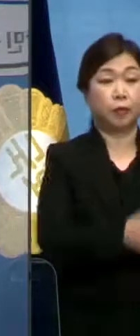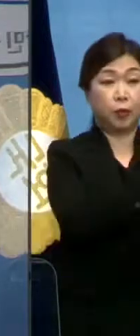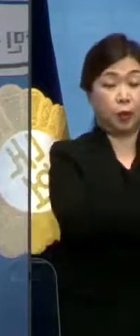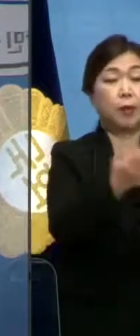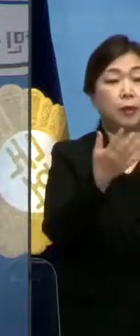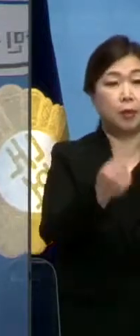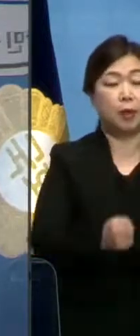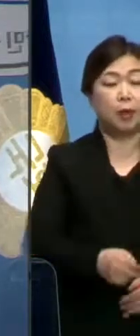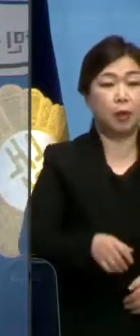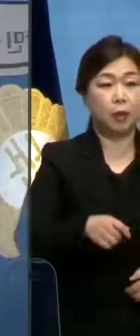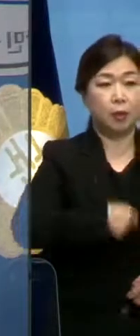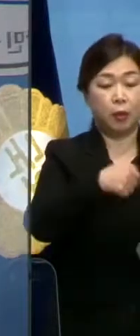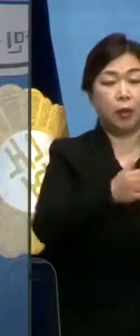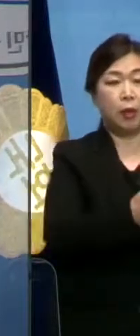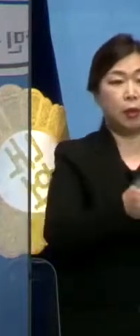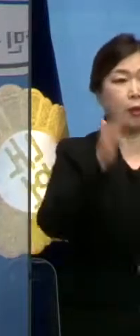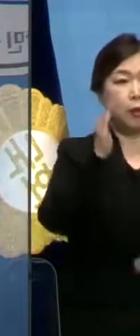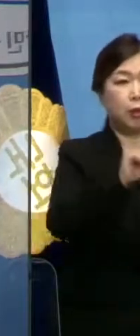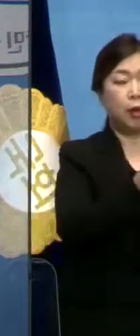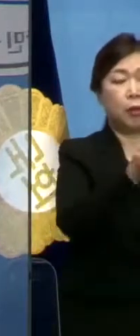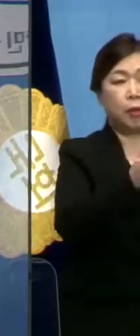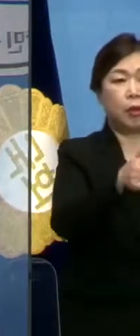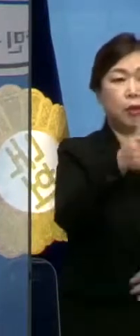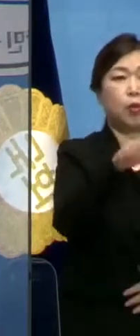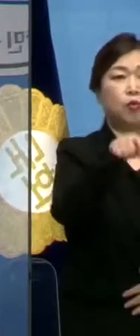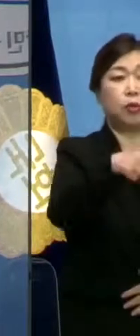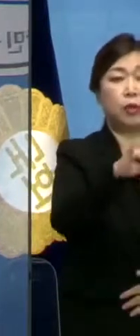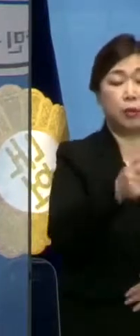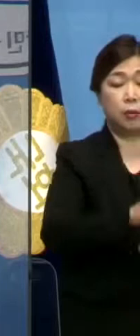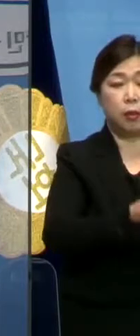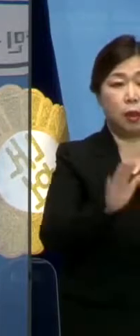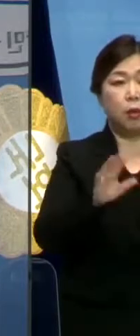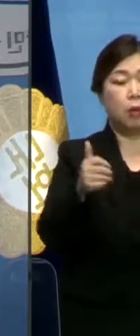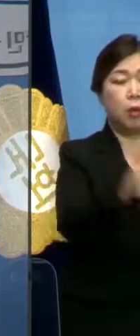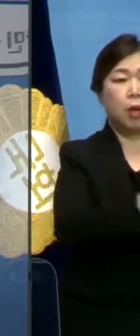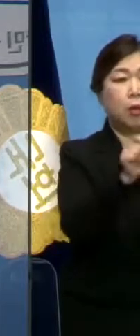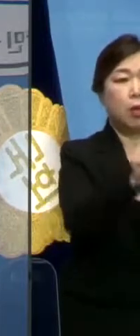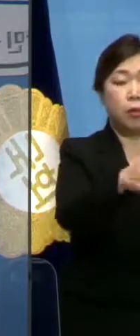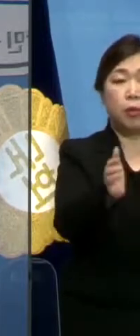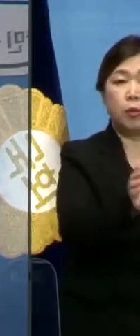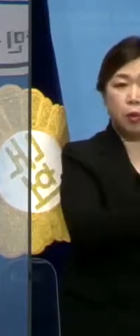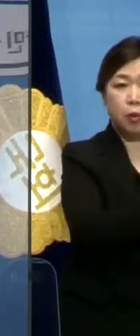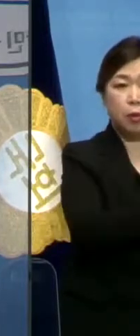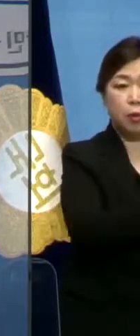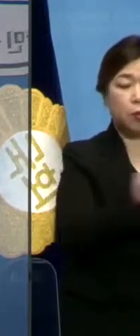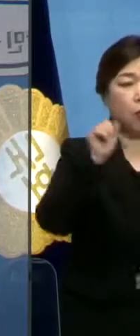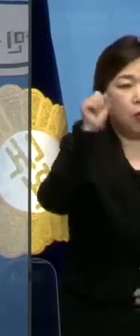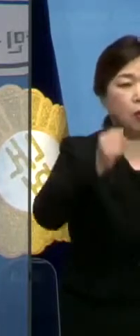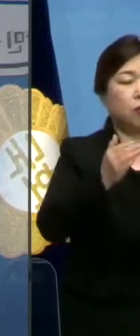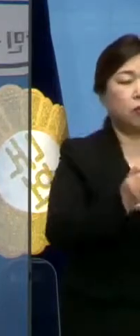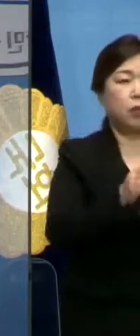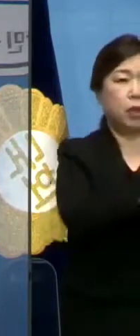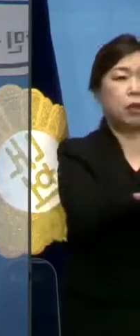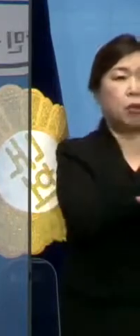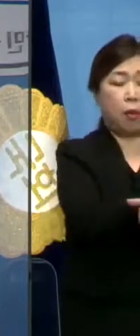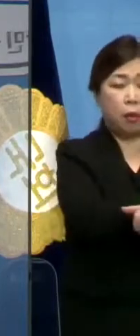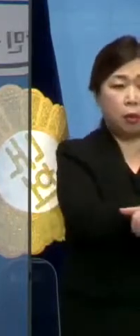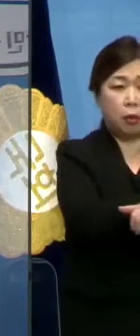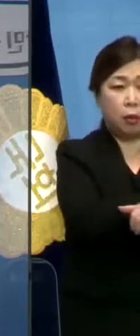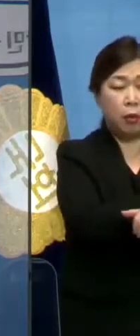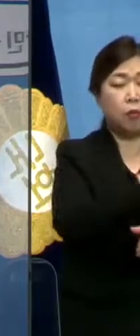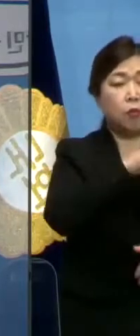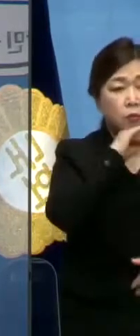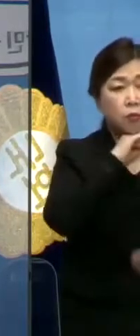네, 수고 많으십니다. 정의당 수석대변인 정우진입니다. 국회 사무처, 농성 중엔 인권 뺐더니